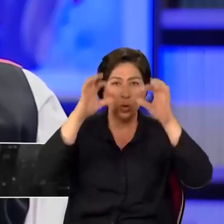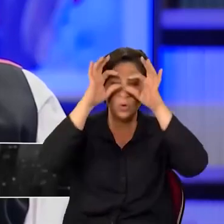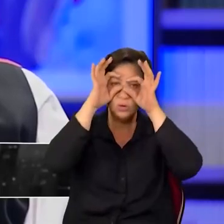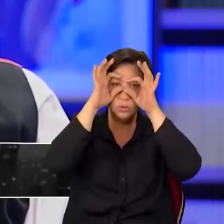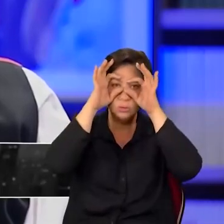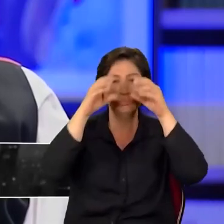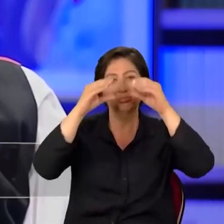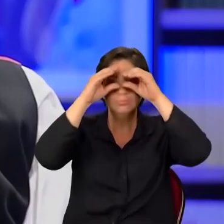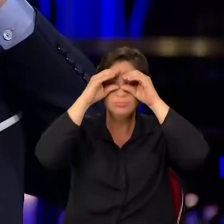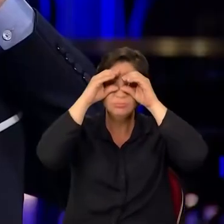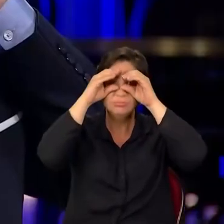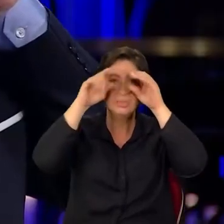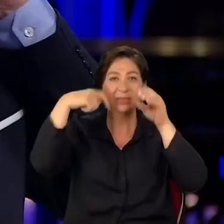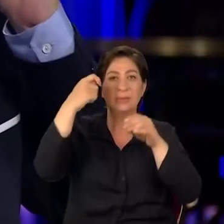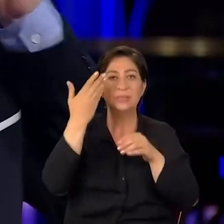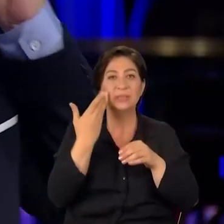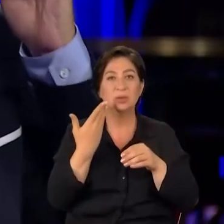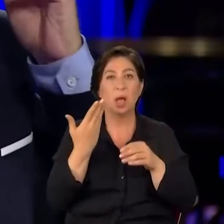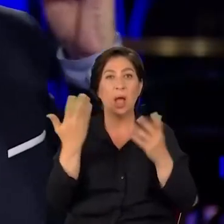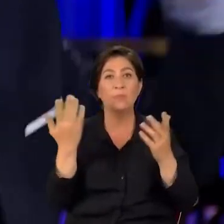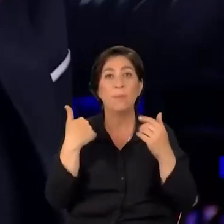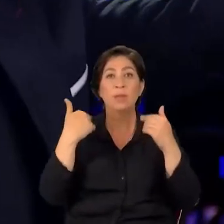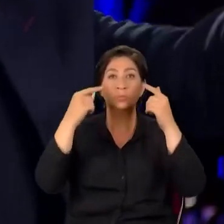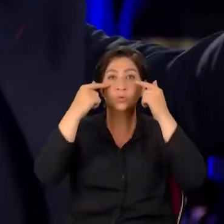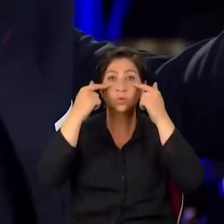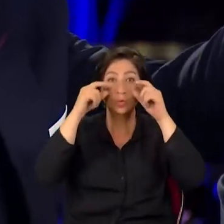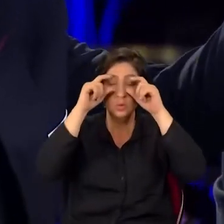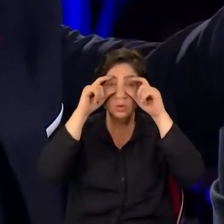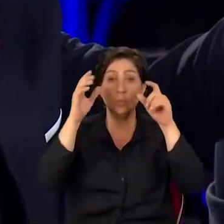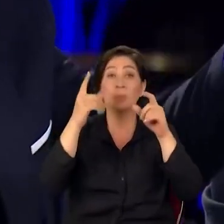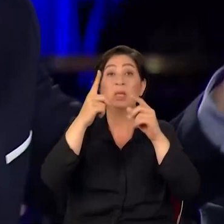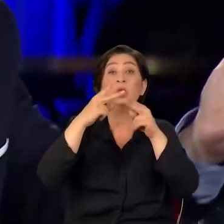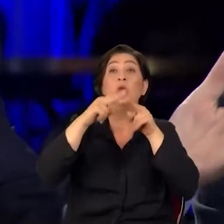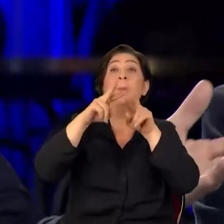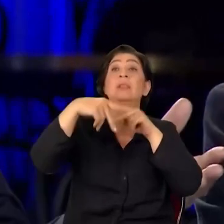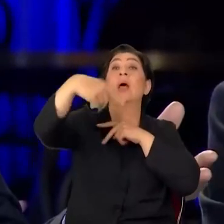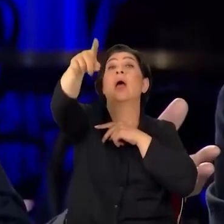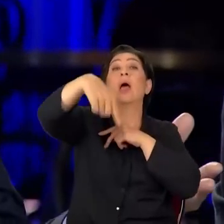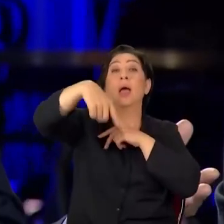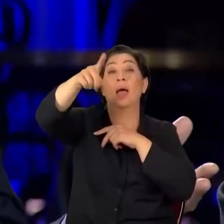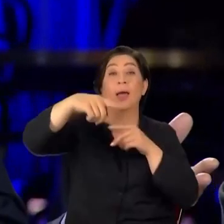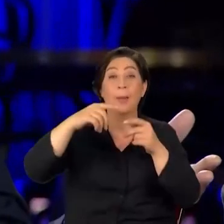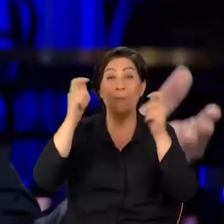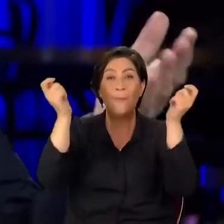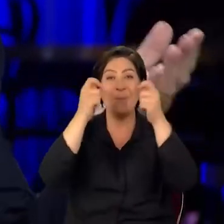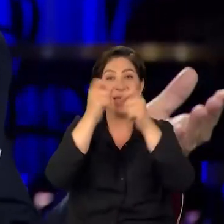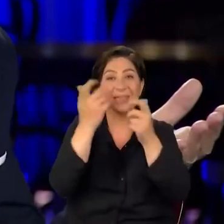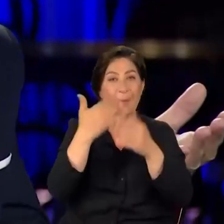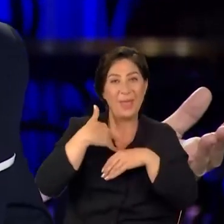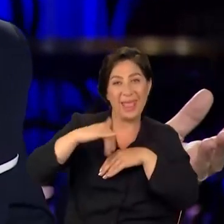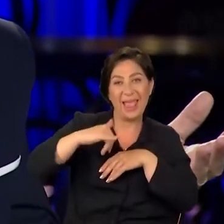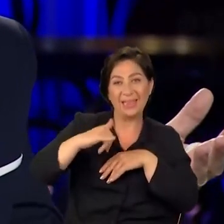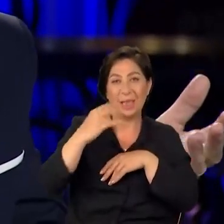ya, takacağım gözlüğümü, sinema seyredeceğim. Hem de benim gözlüğüm belki de bir kilometre öteden bir perde gibi bana